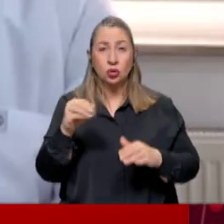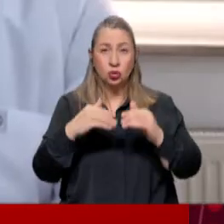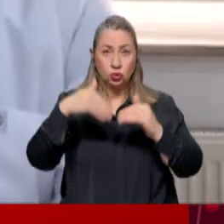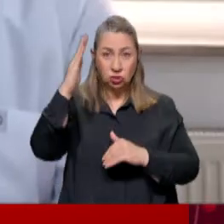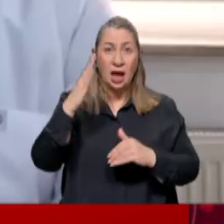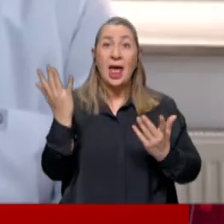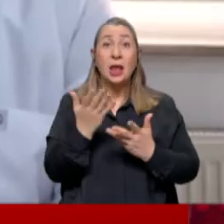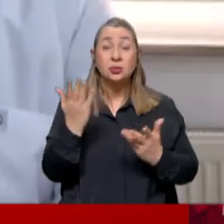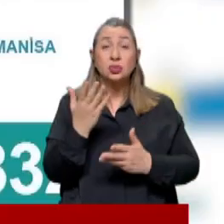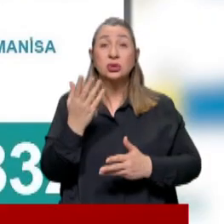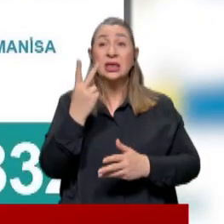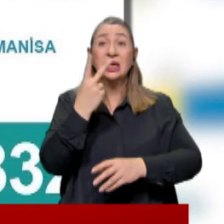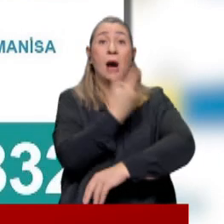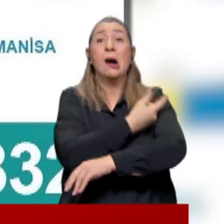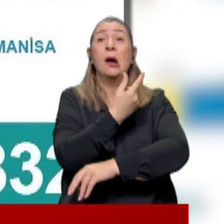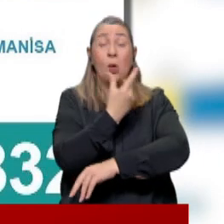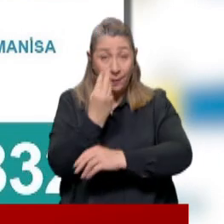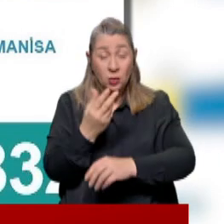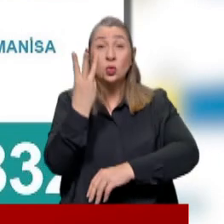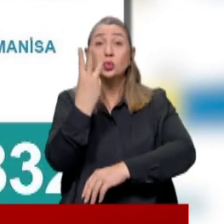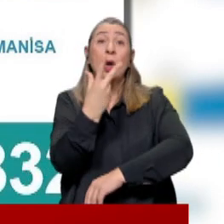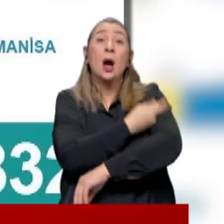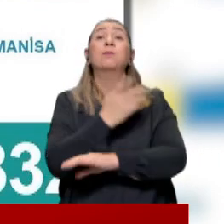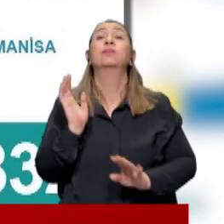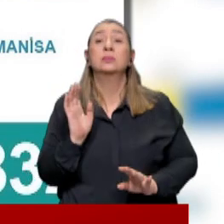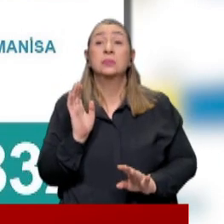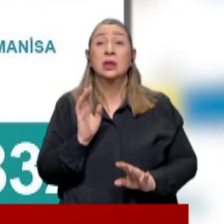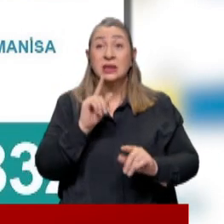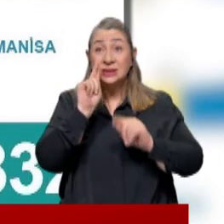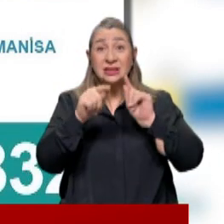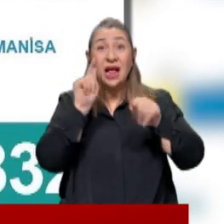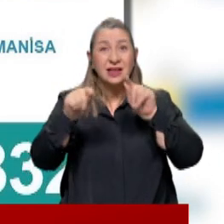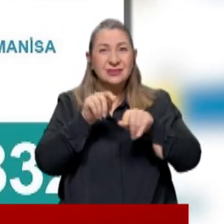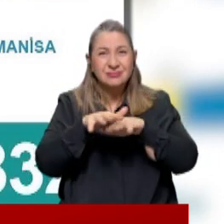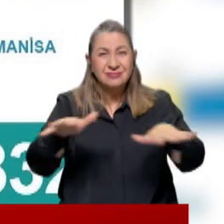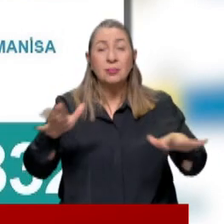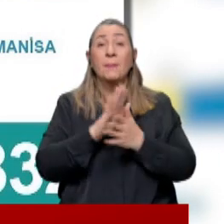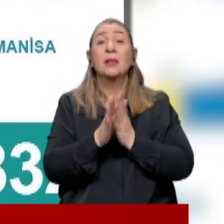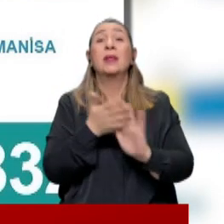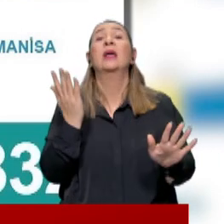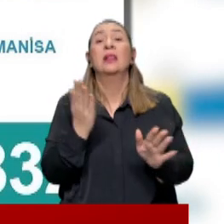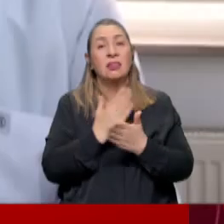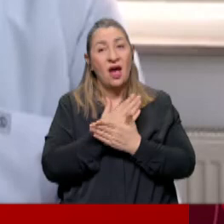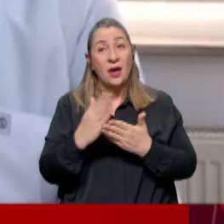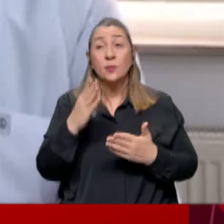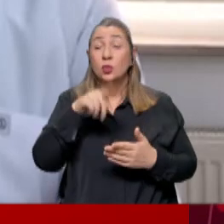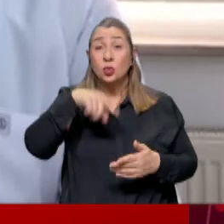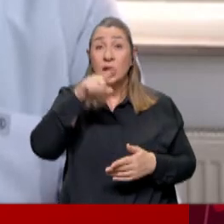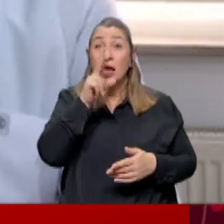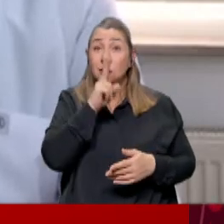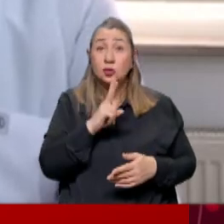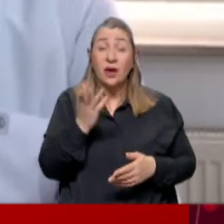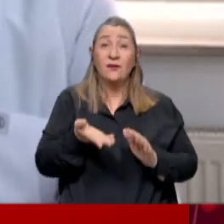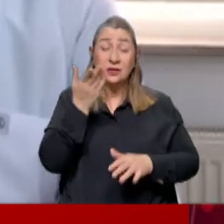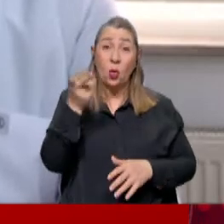üstünde insan henüz 2 doz aşı olduğu halde 3. dozu olmamış. Salgın henüz bitmedi, devam ediyor. Günde 200'ün üzerinde